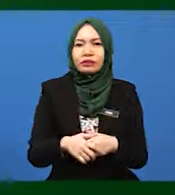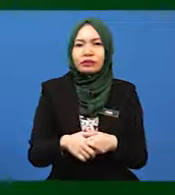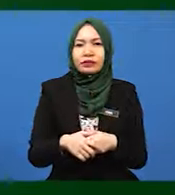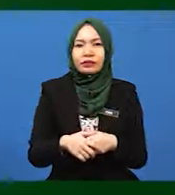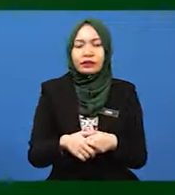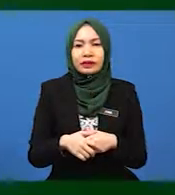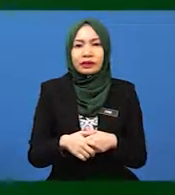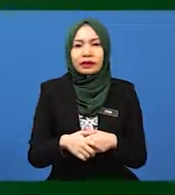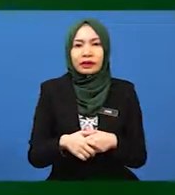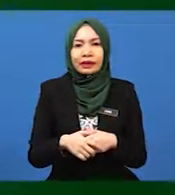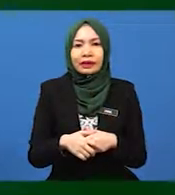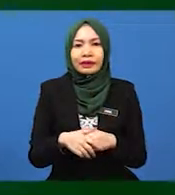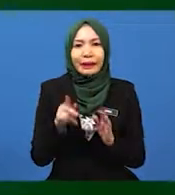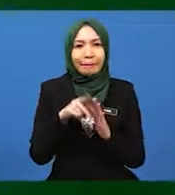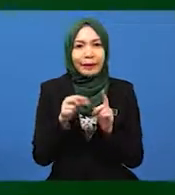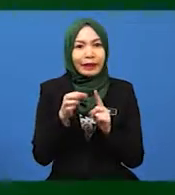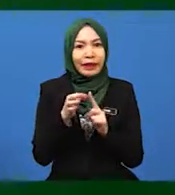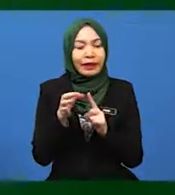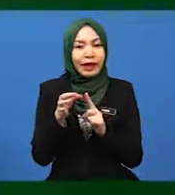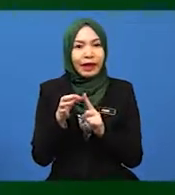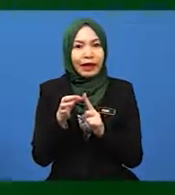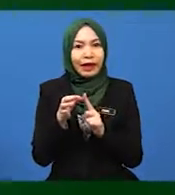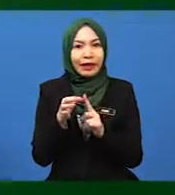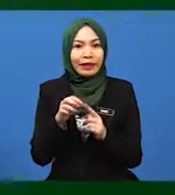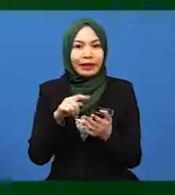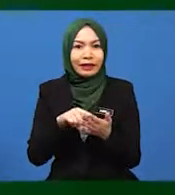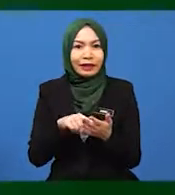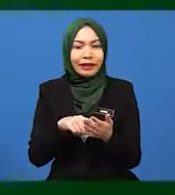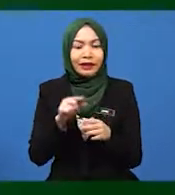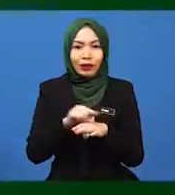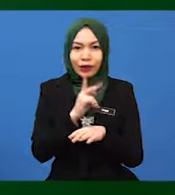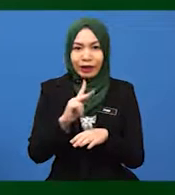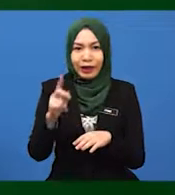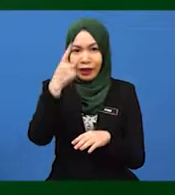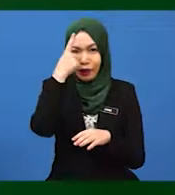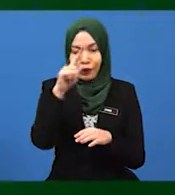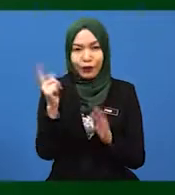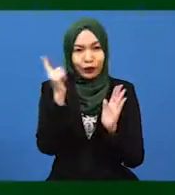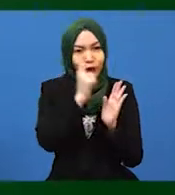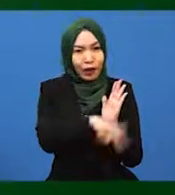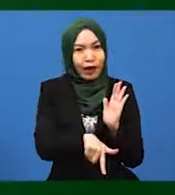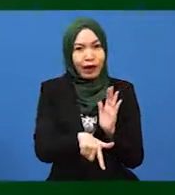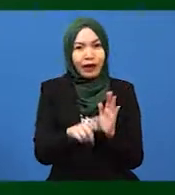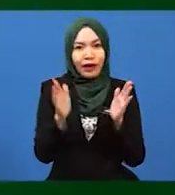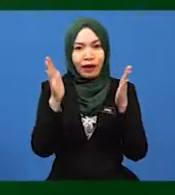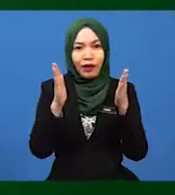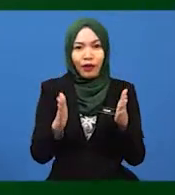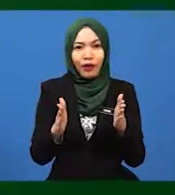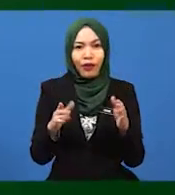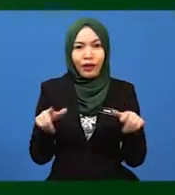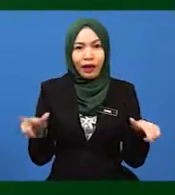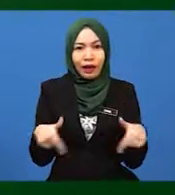Perkataan jangan digunakan untuk melarang seseorang melakukan perkara